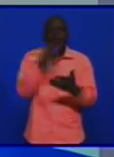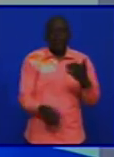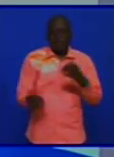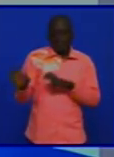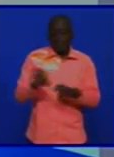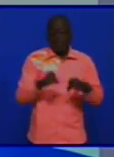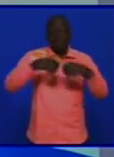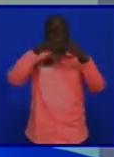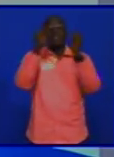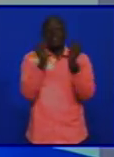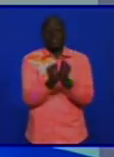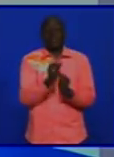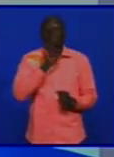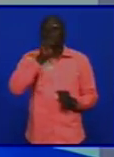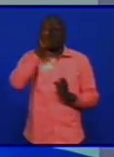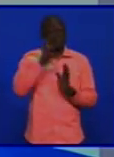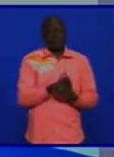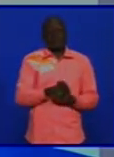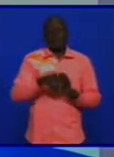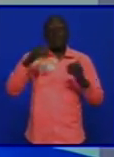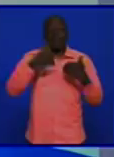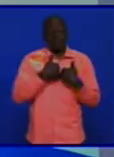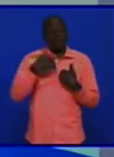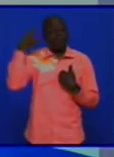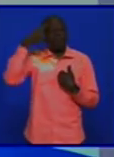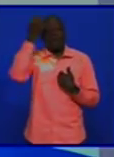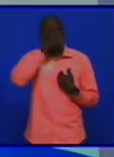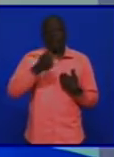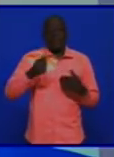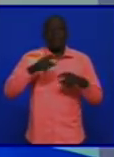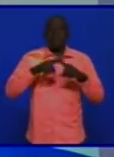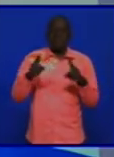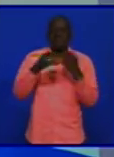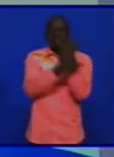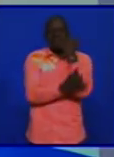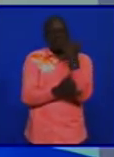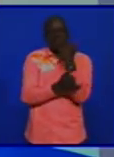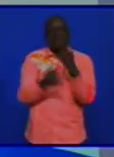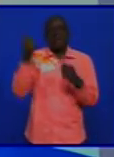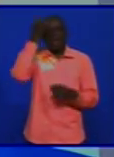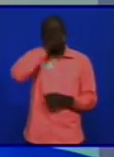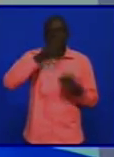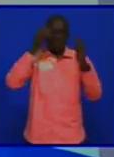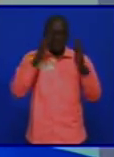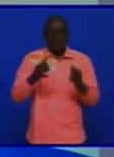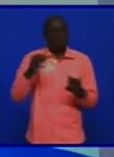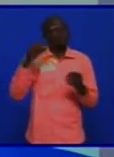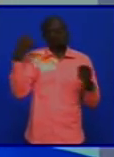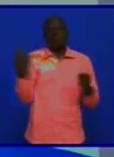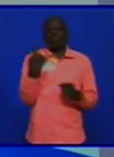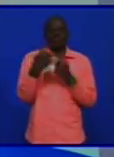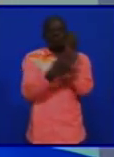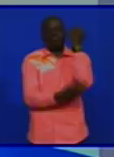qui est vraiment, il y a un vrai potentiel en Afrique, mais les pays africains demeurent toujours pauvres. Qu'est-ce qu'il y a comme défi à relever pour